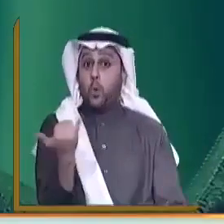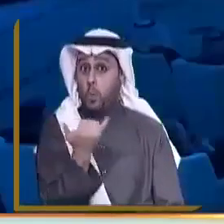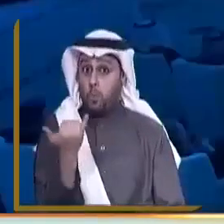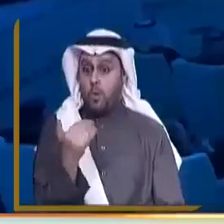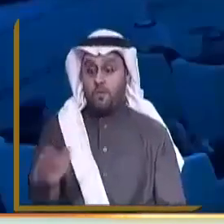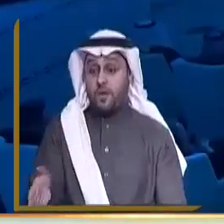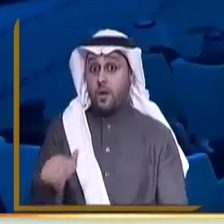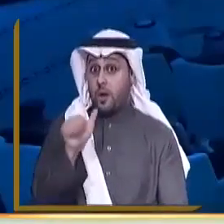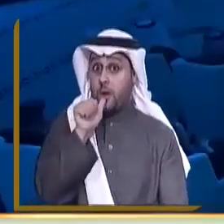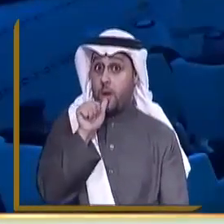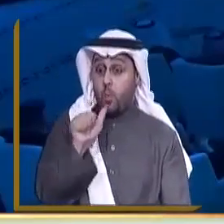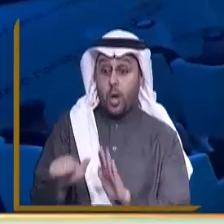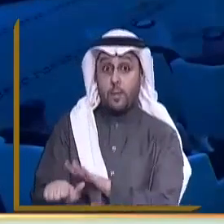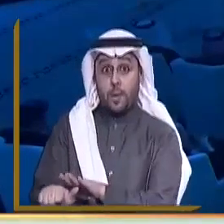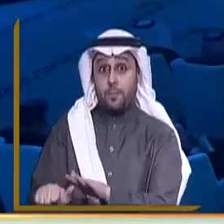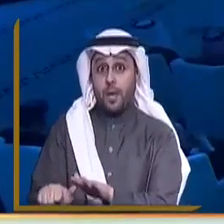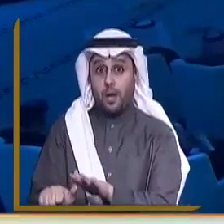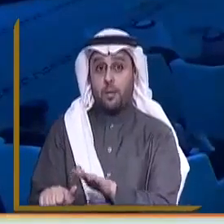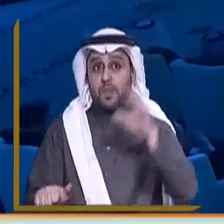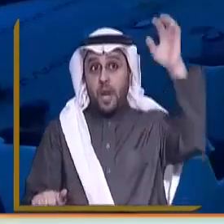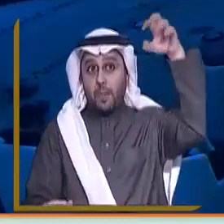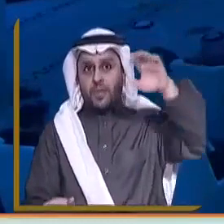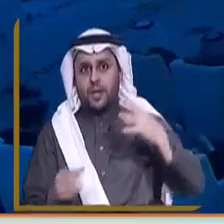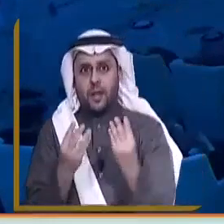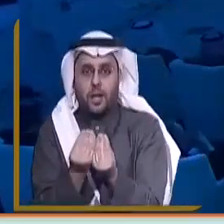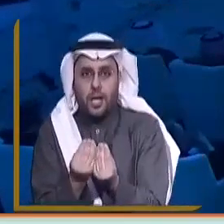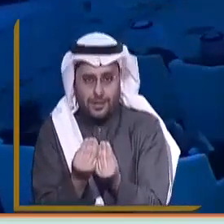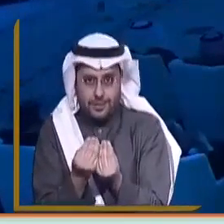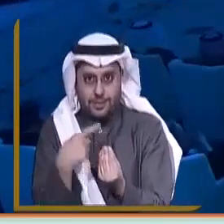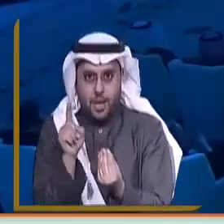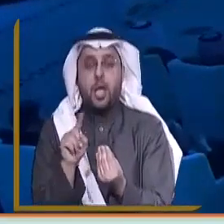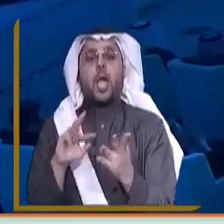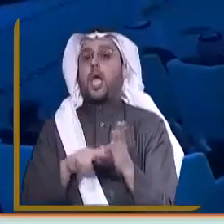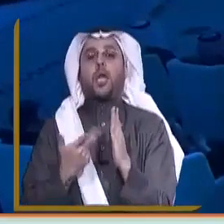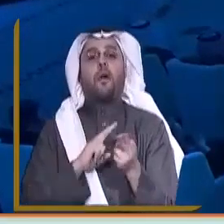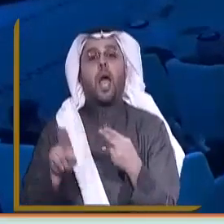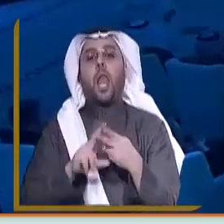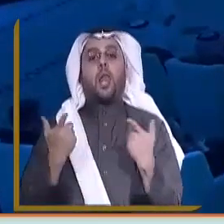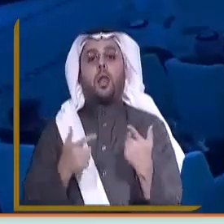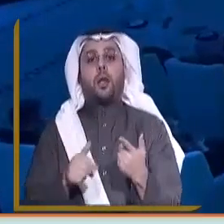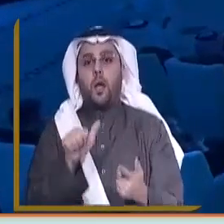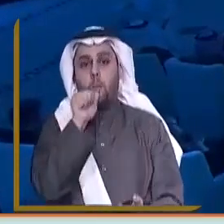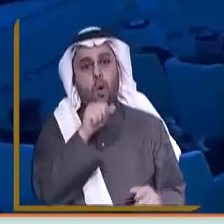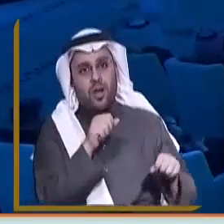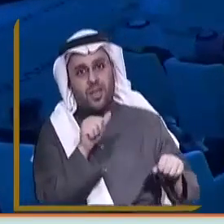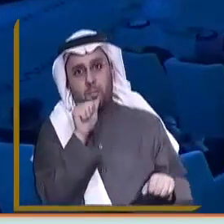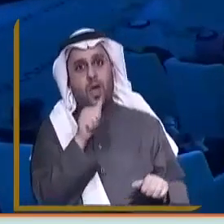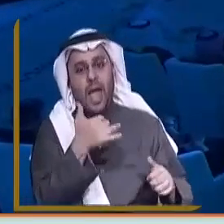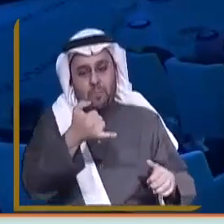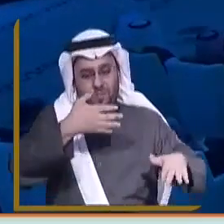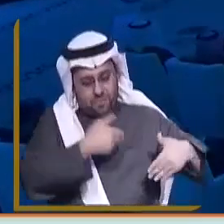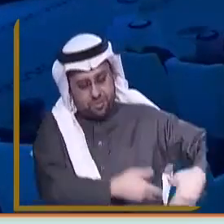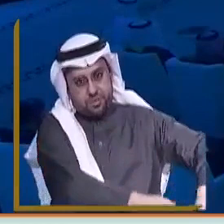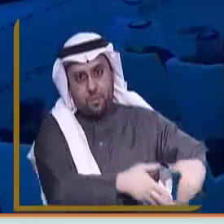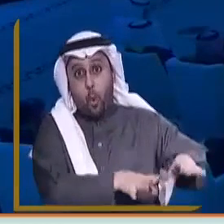موارد المياه غير التقليديه واعاده استخدامها مثل مياه الصرف الصحي المعالجه اضافه الى تقنيات